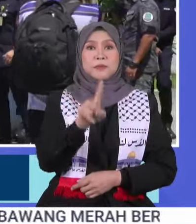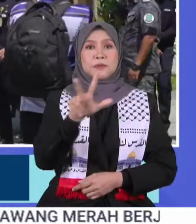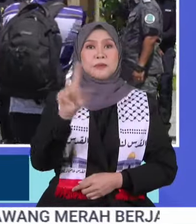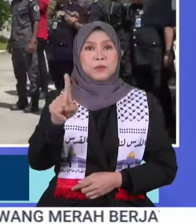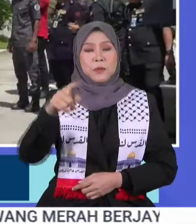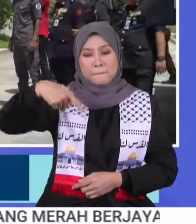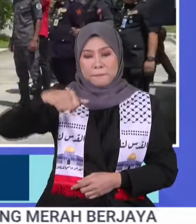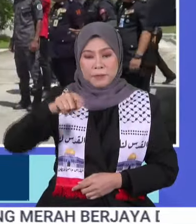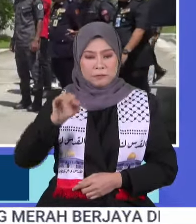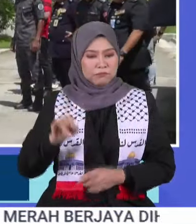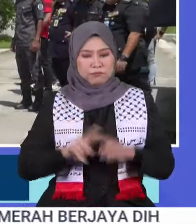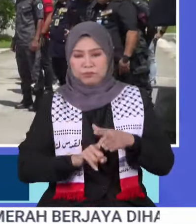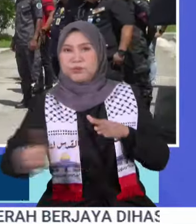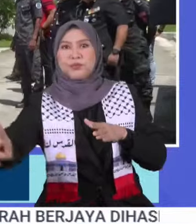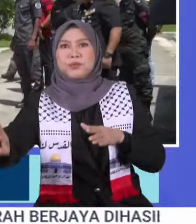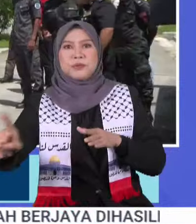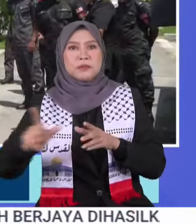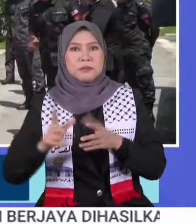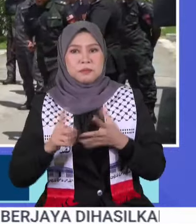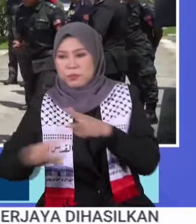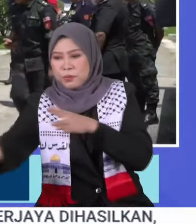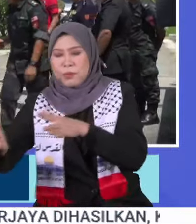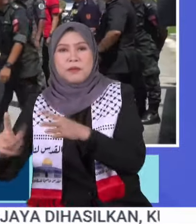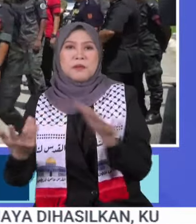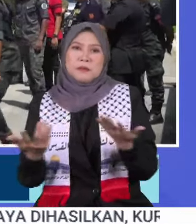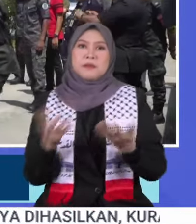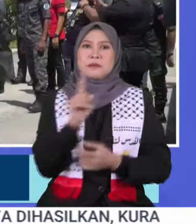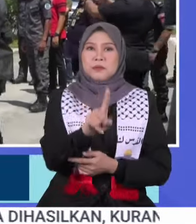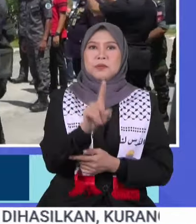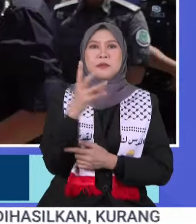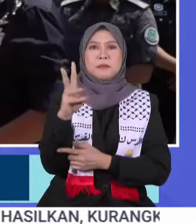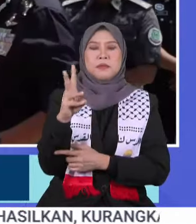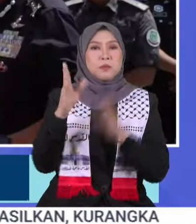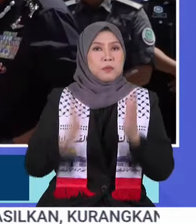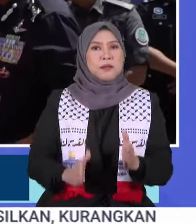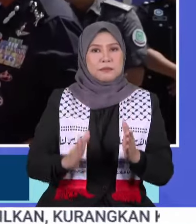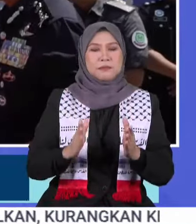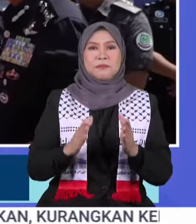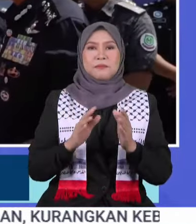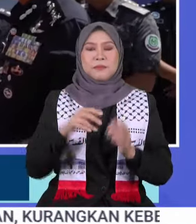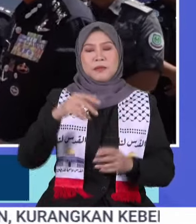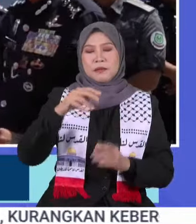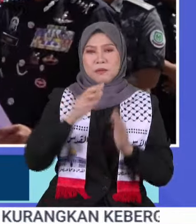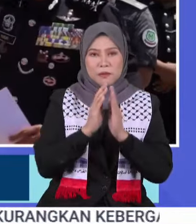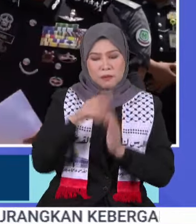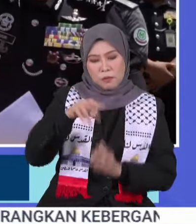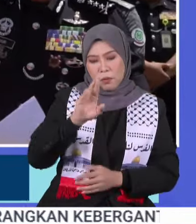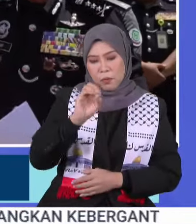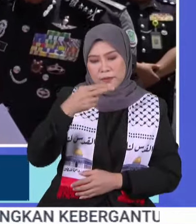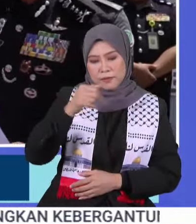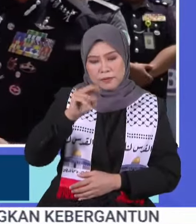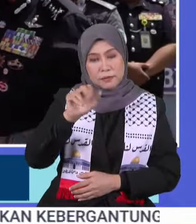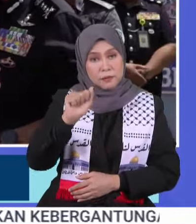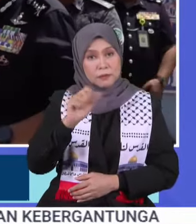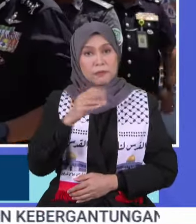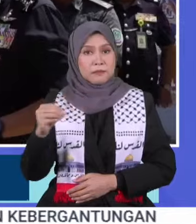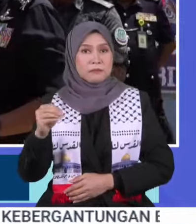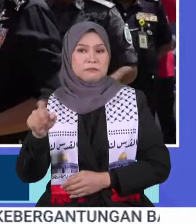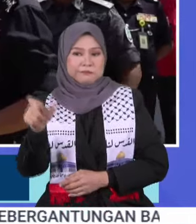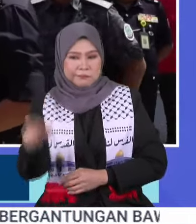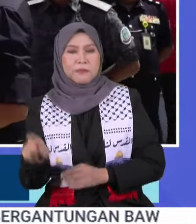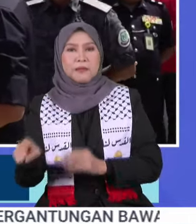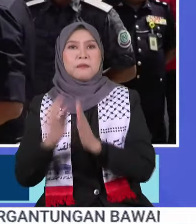parti melarikan diri. Mereka terdiri daripada 115 orang etnik Rohingya dan 16 lagi warga Myanmar. Seorang